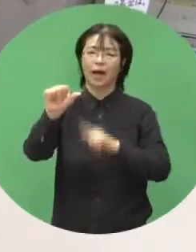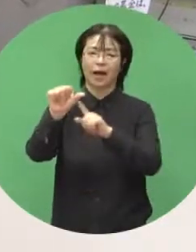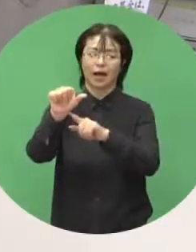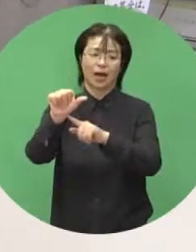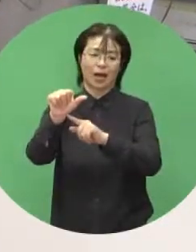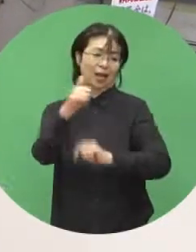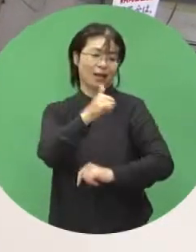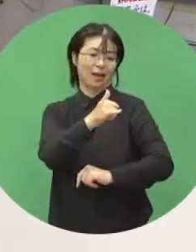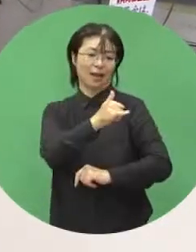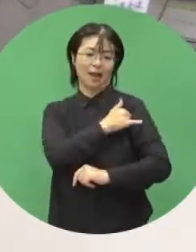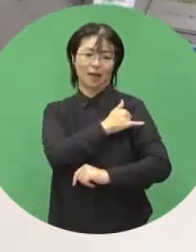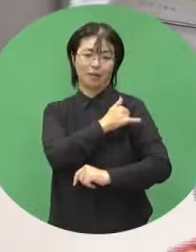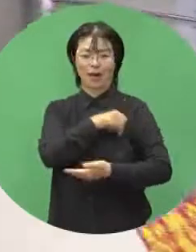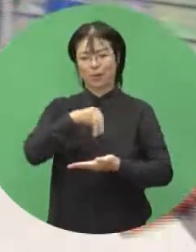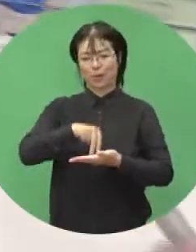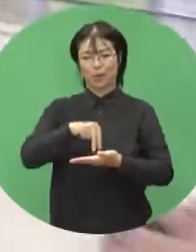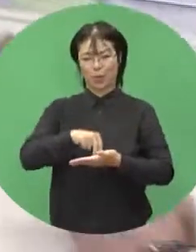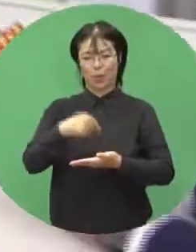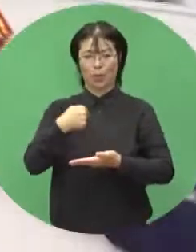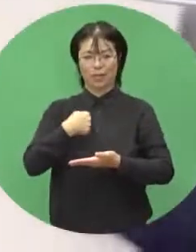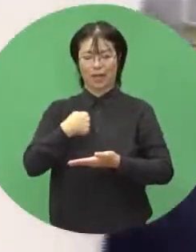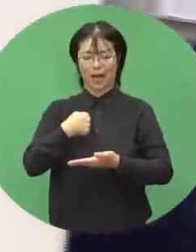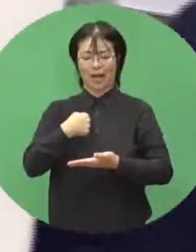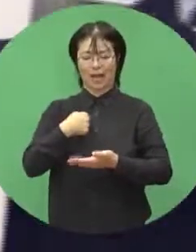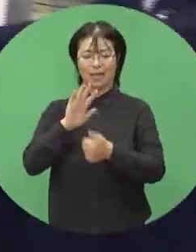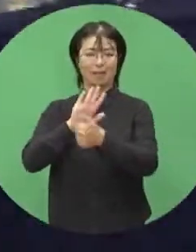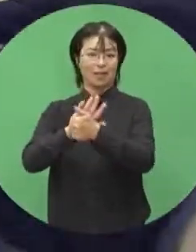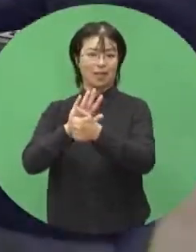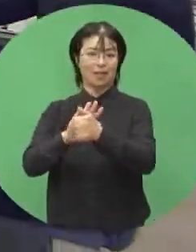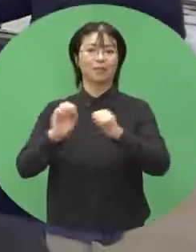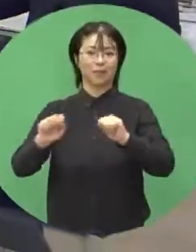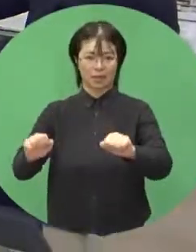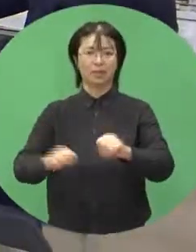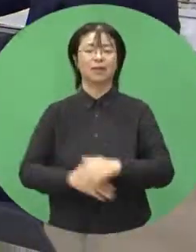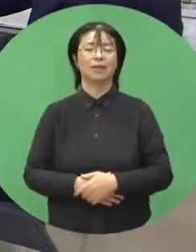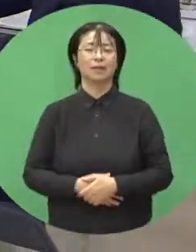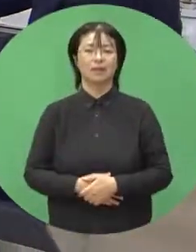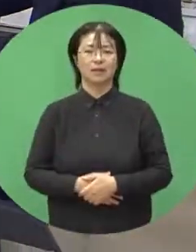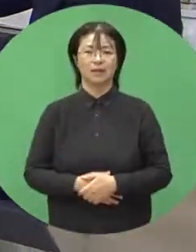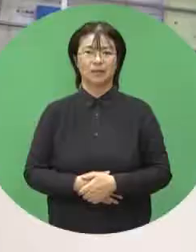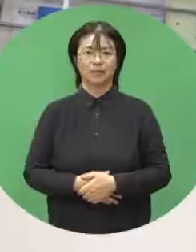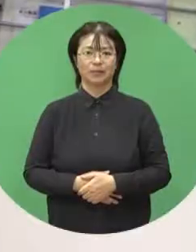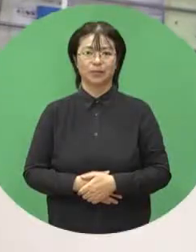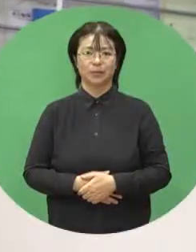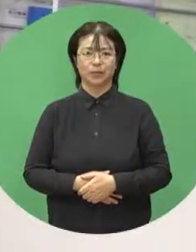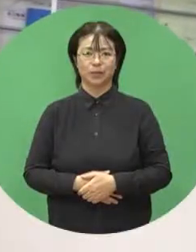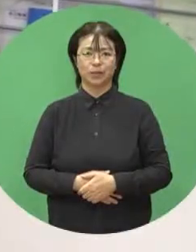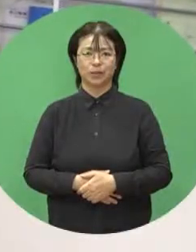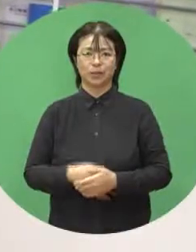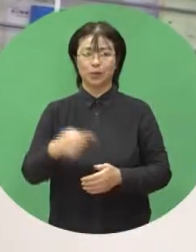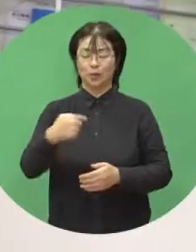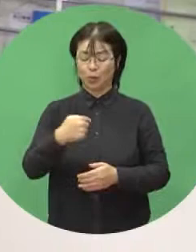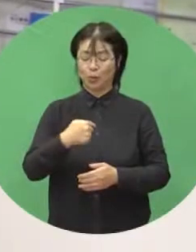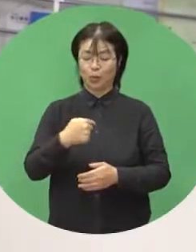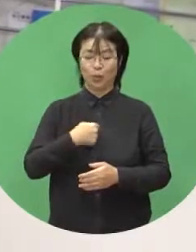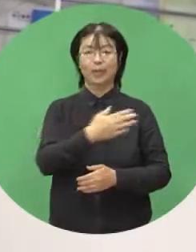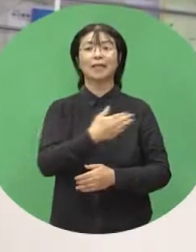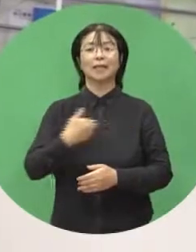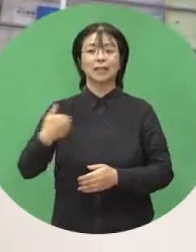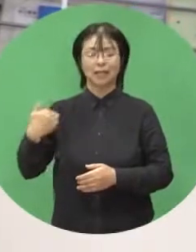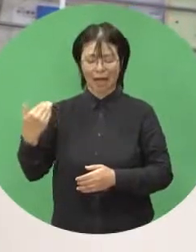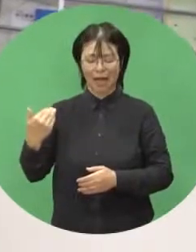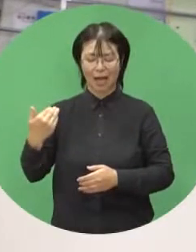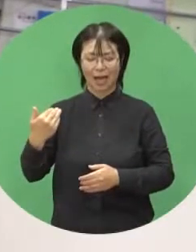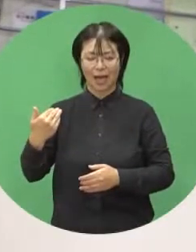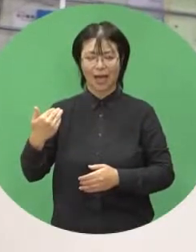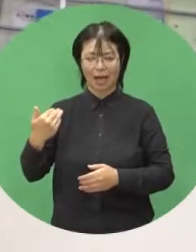目としてもこちらの方でお仕事させていただいてるということで、私どもがこう